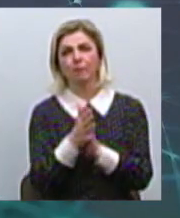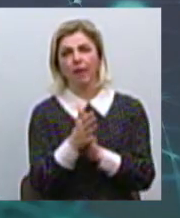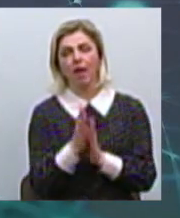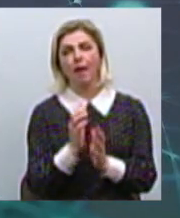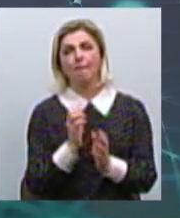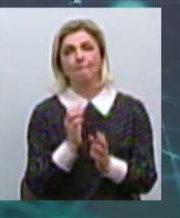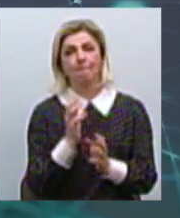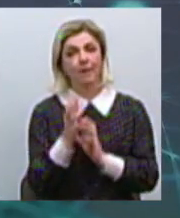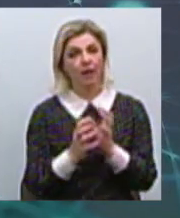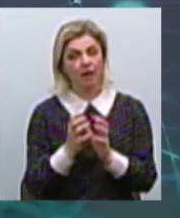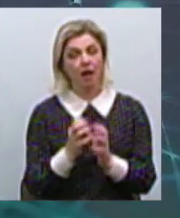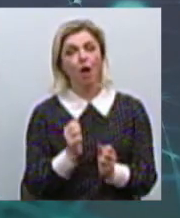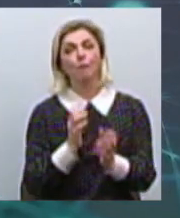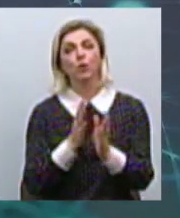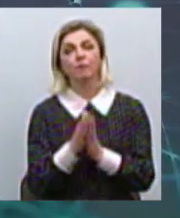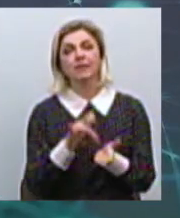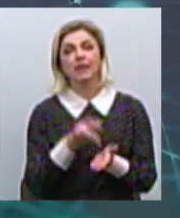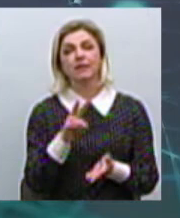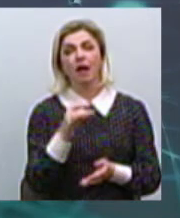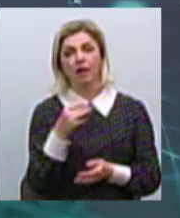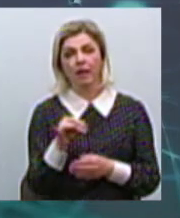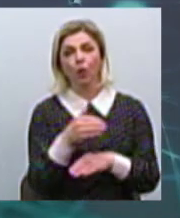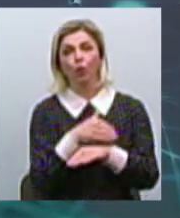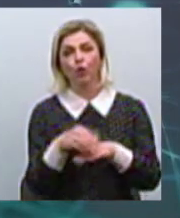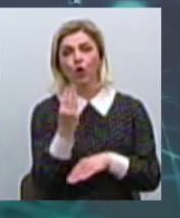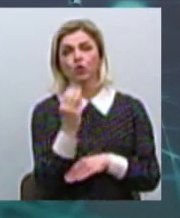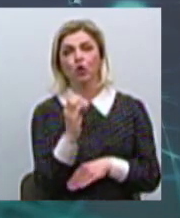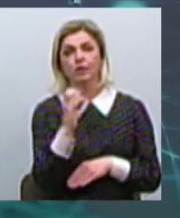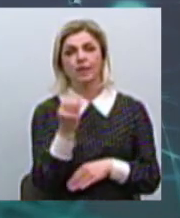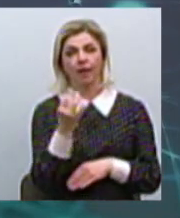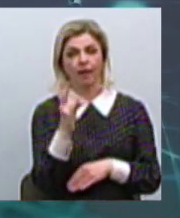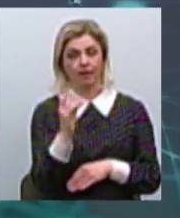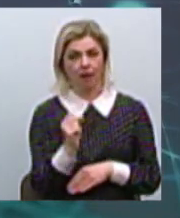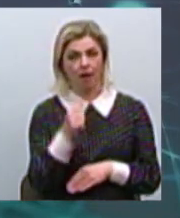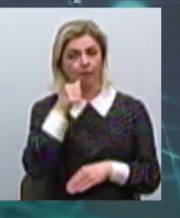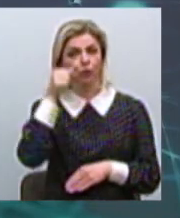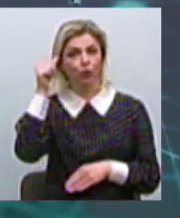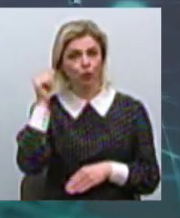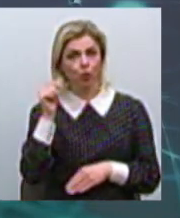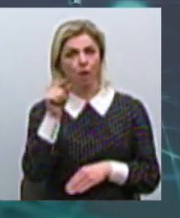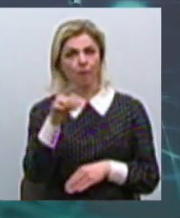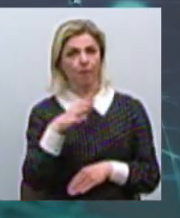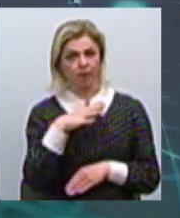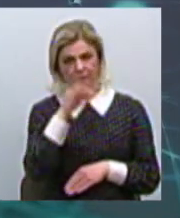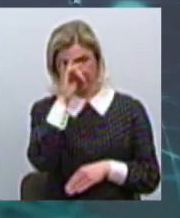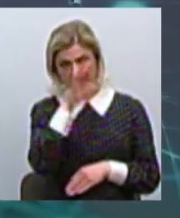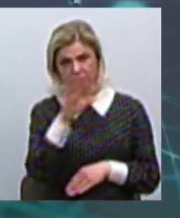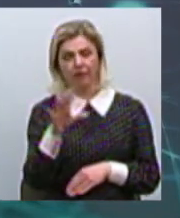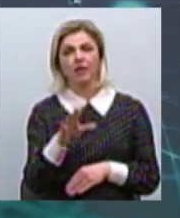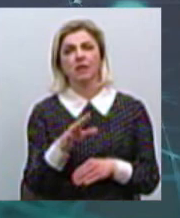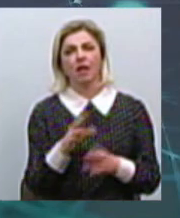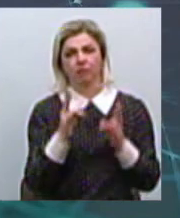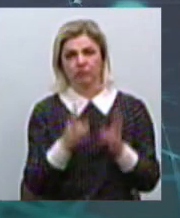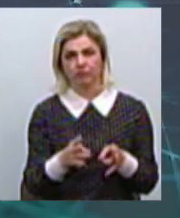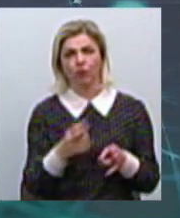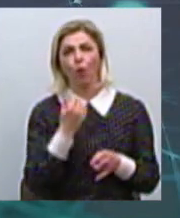це проспект Центральний, вулиця Шосейна. В минулому році було резонансне ДТП, коли